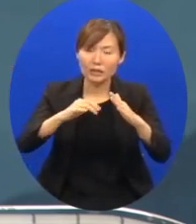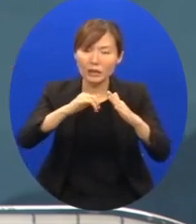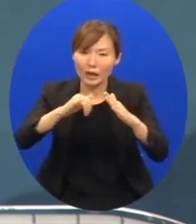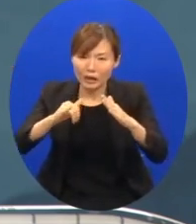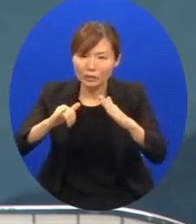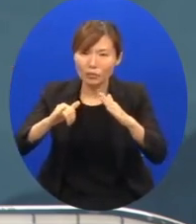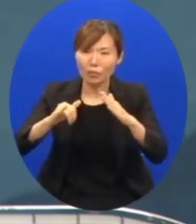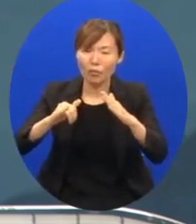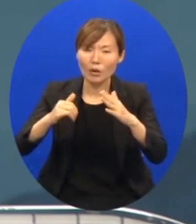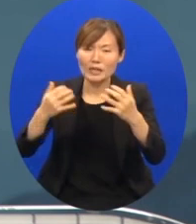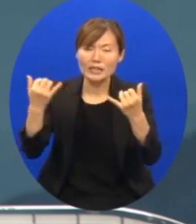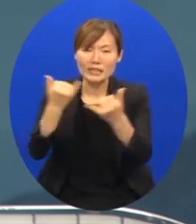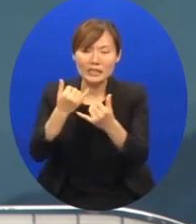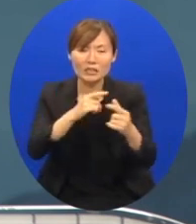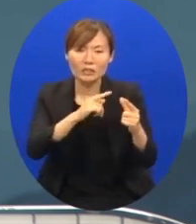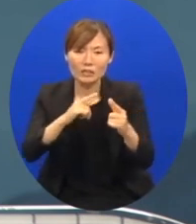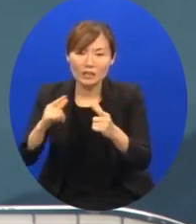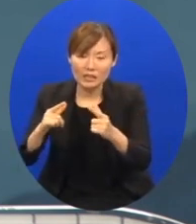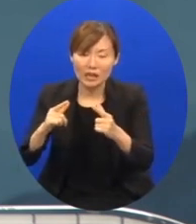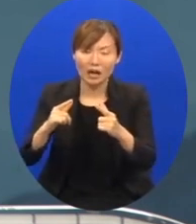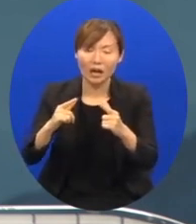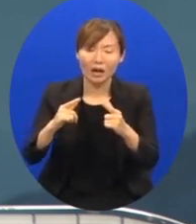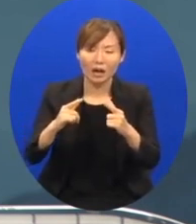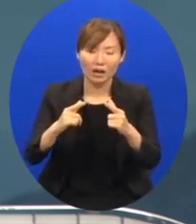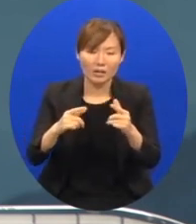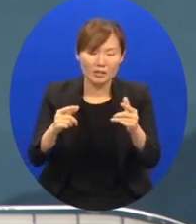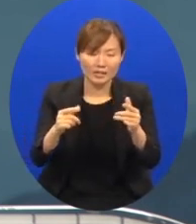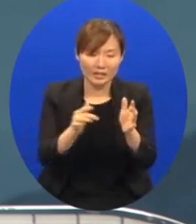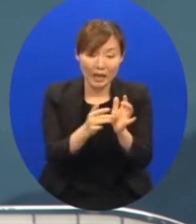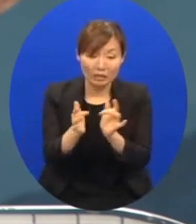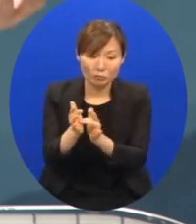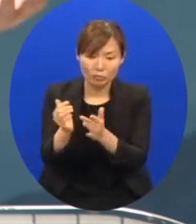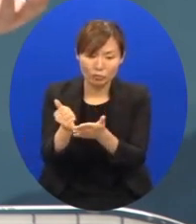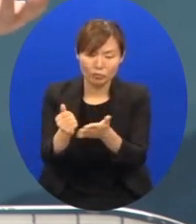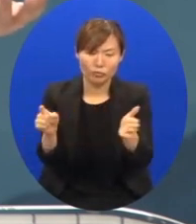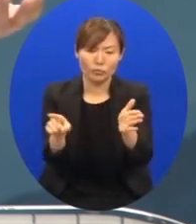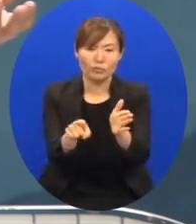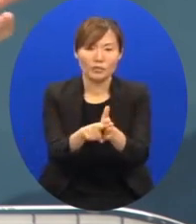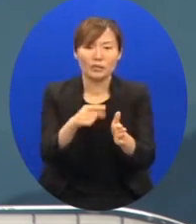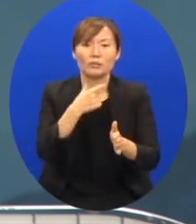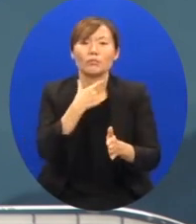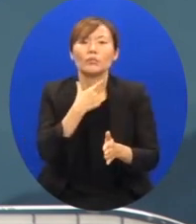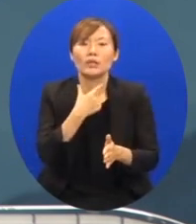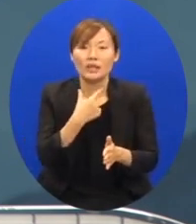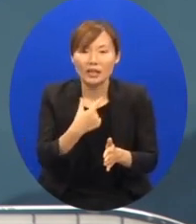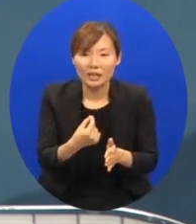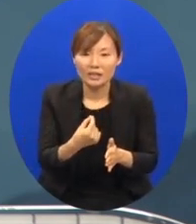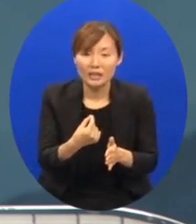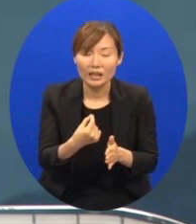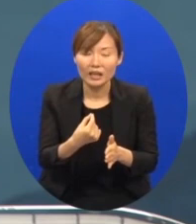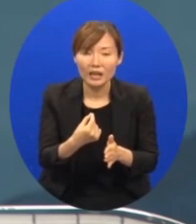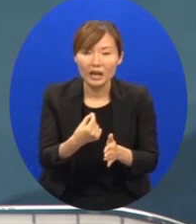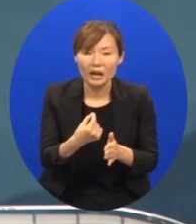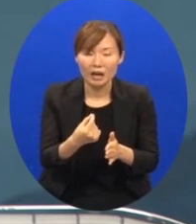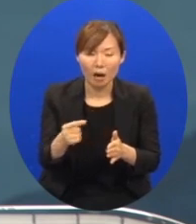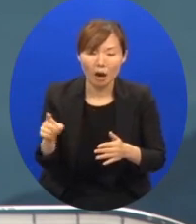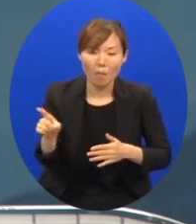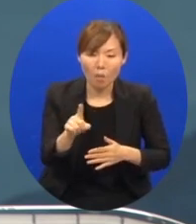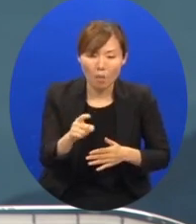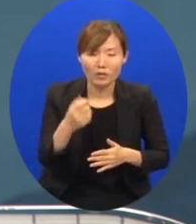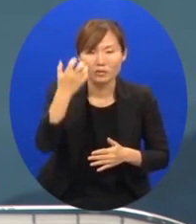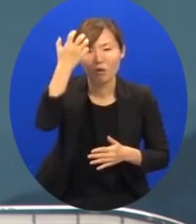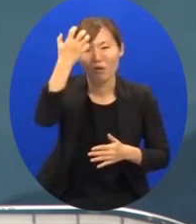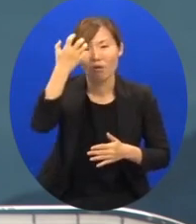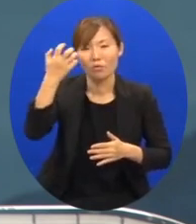텐데 도대체 그런 마음은 누가 주는 것입니까 성령이 싱거운 여러분 안에 계신 성령의